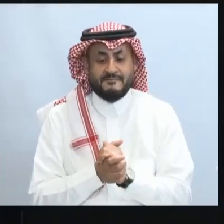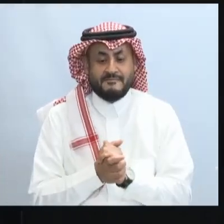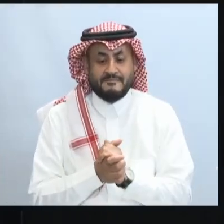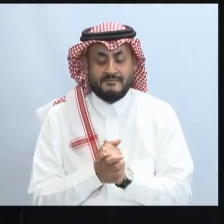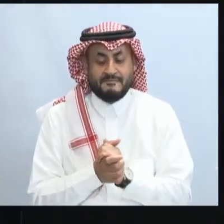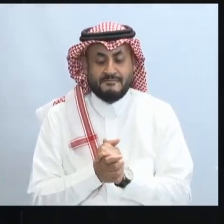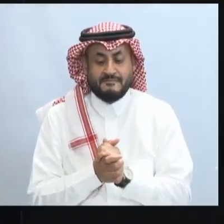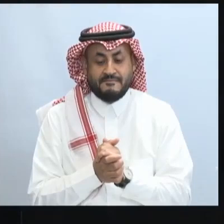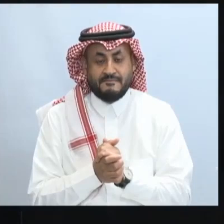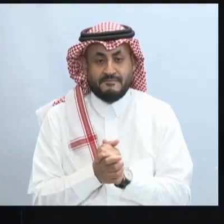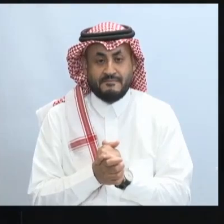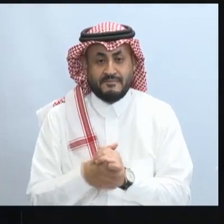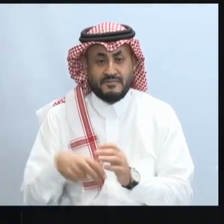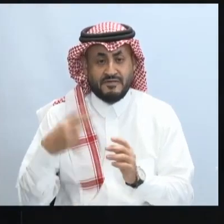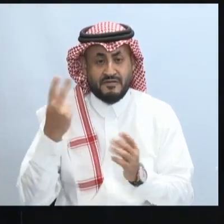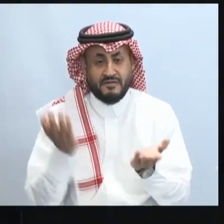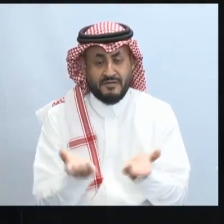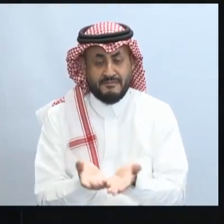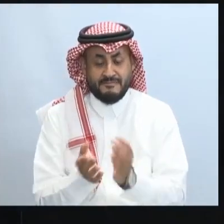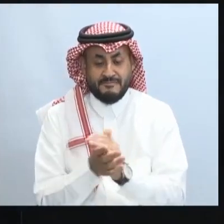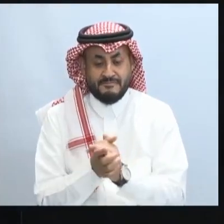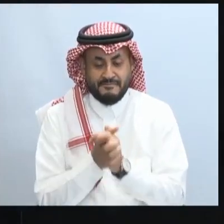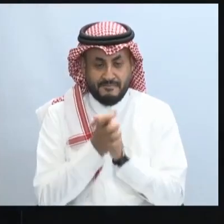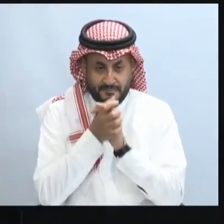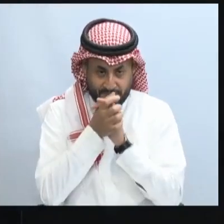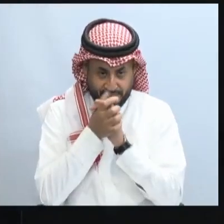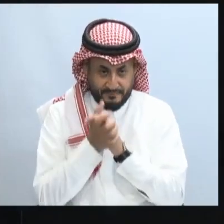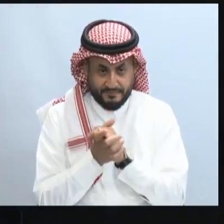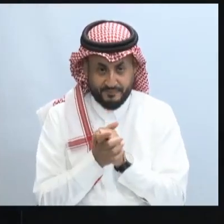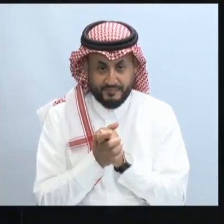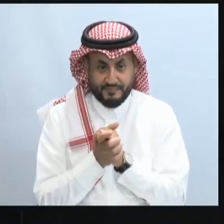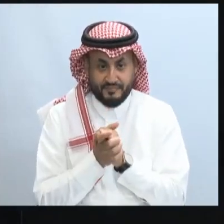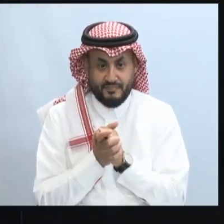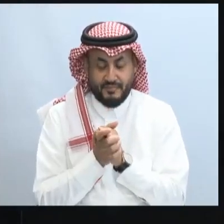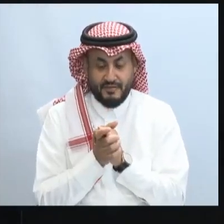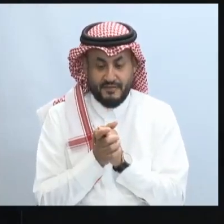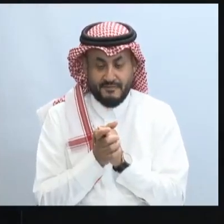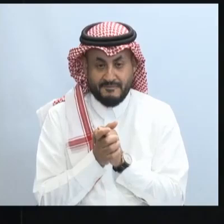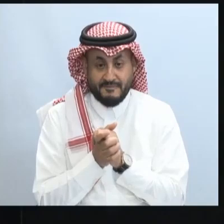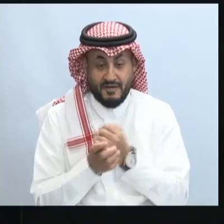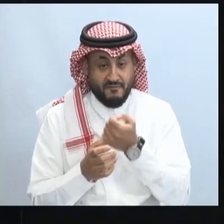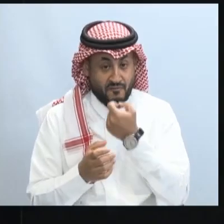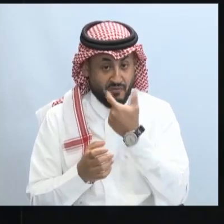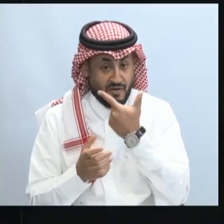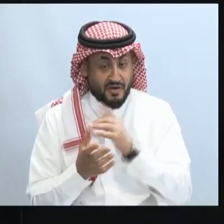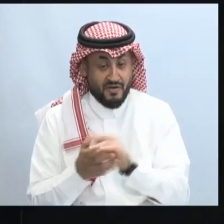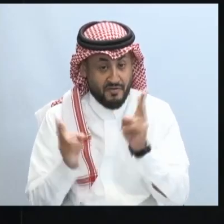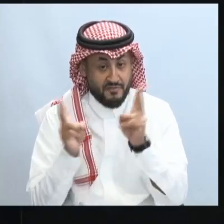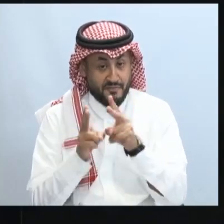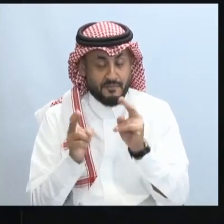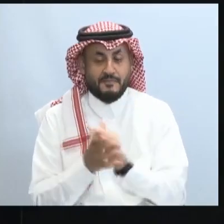والطالبات من ابنائي وبنات الصف الثاني الابتدائي اسعد كثيرا كثيرا